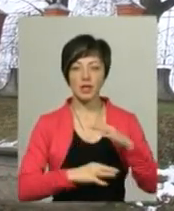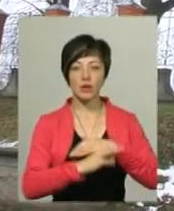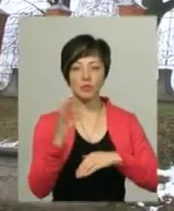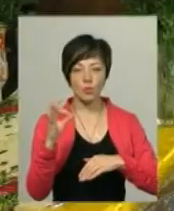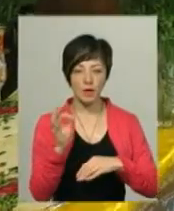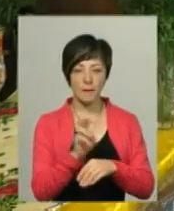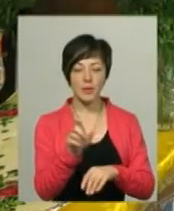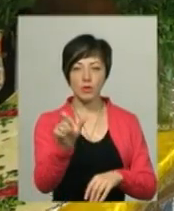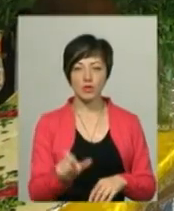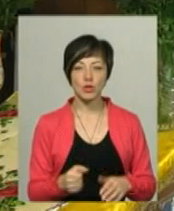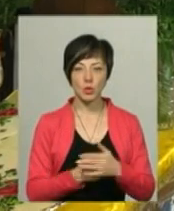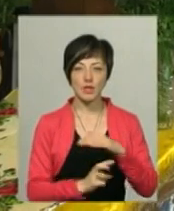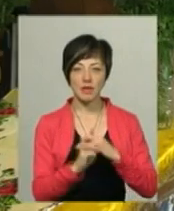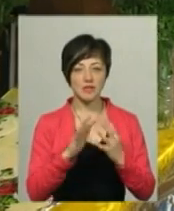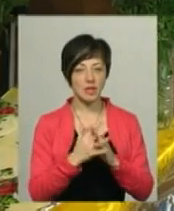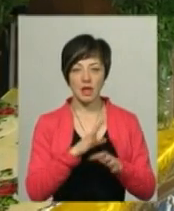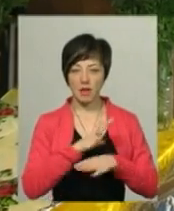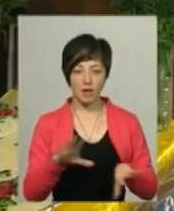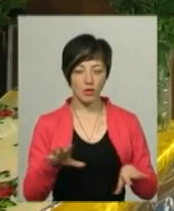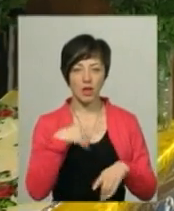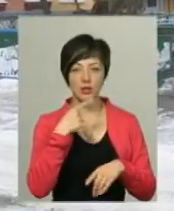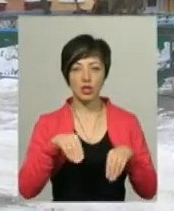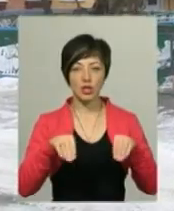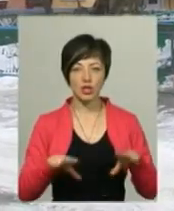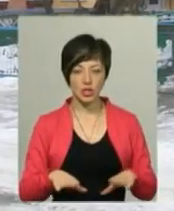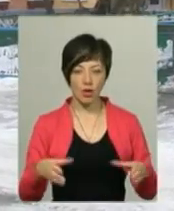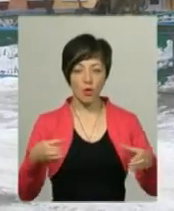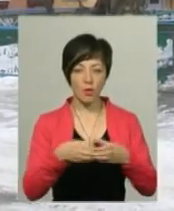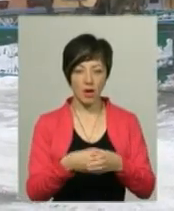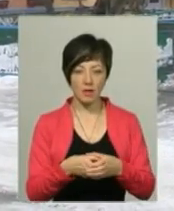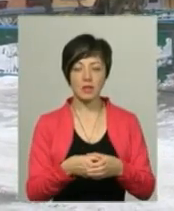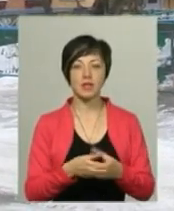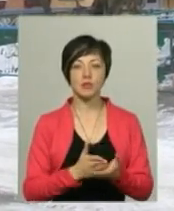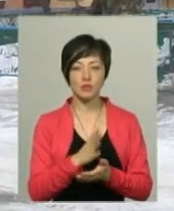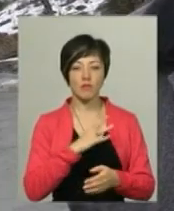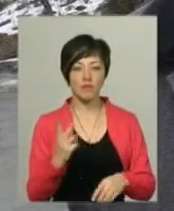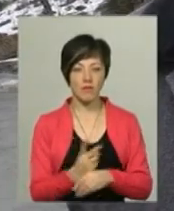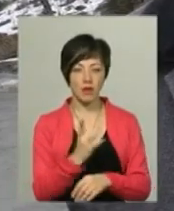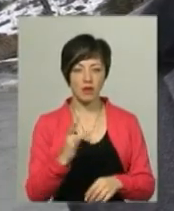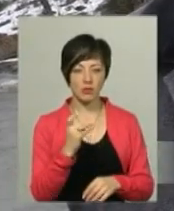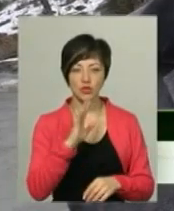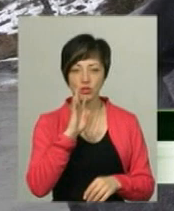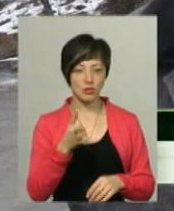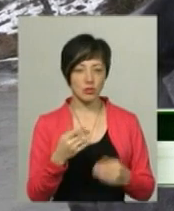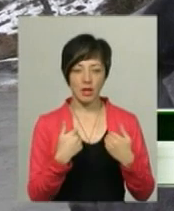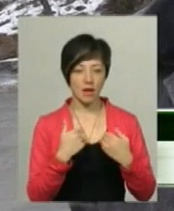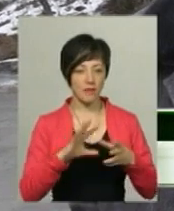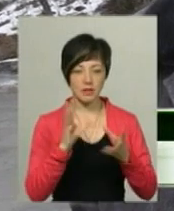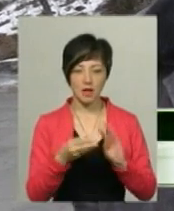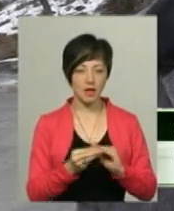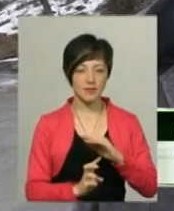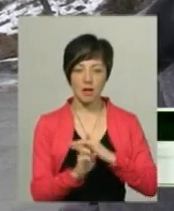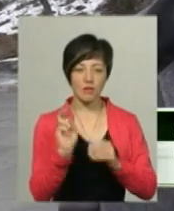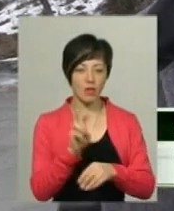прихожанин Анатолій Хорошевський до церкви у селі не ходив. Каже, після рішення церковної громади на службах був двічі. 4 роки я взагалі в церкву